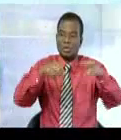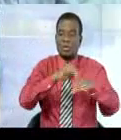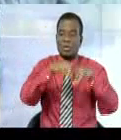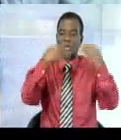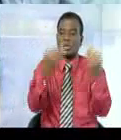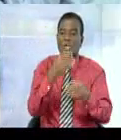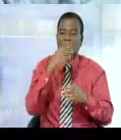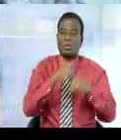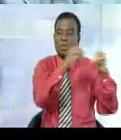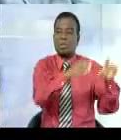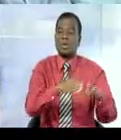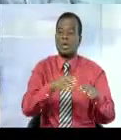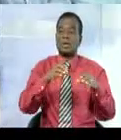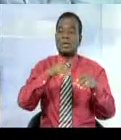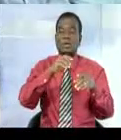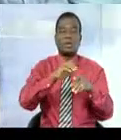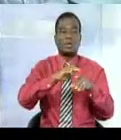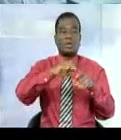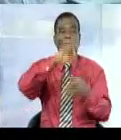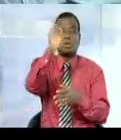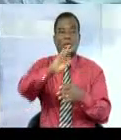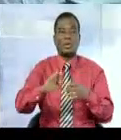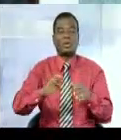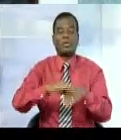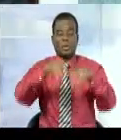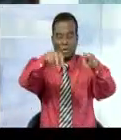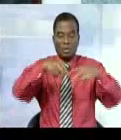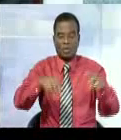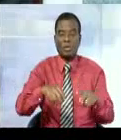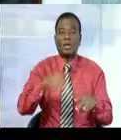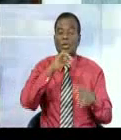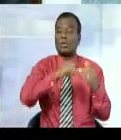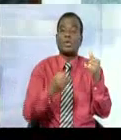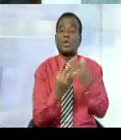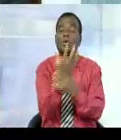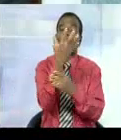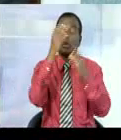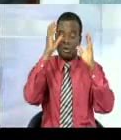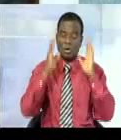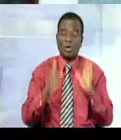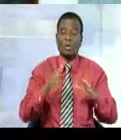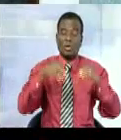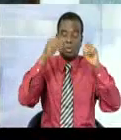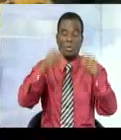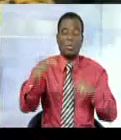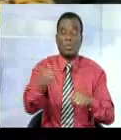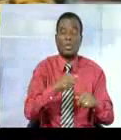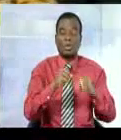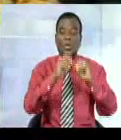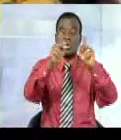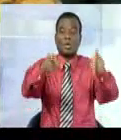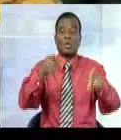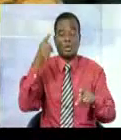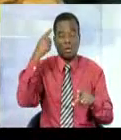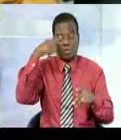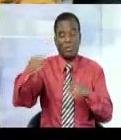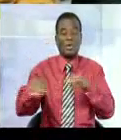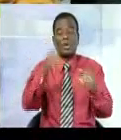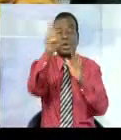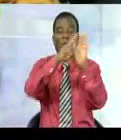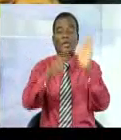but de repositionner cette forme d'agriculture. Les éleveurs pourront saisir l'occasion pour présenter aux Nations Unies leurs préoccupations à travers un rapport